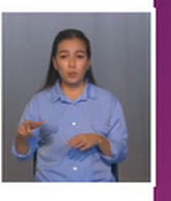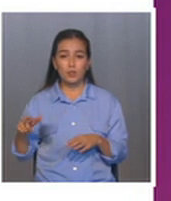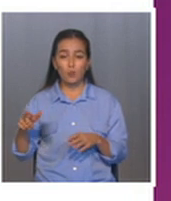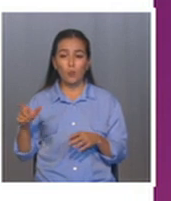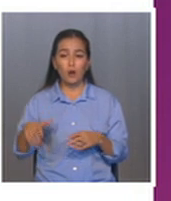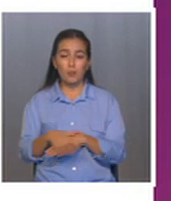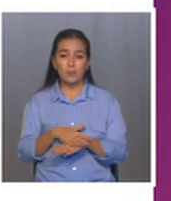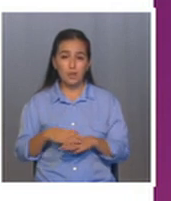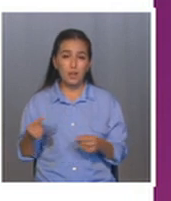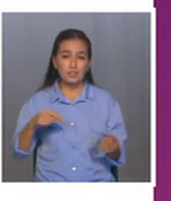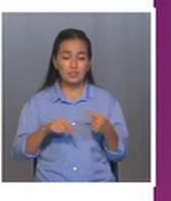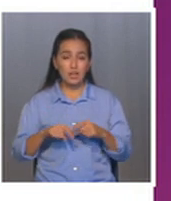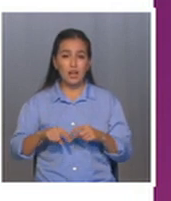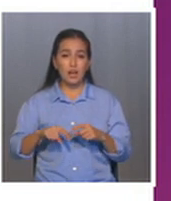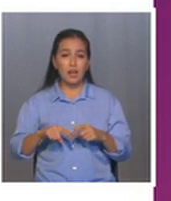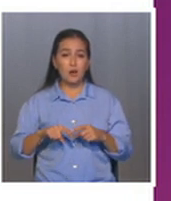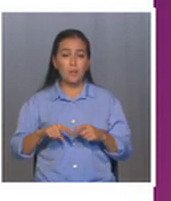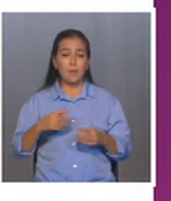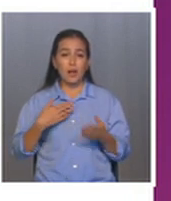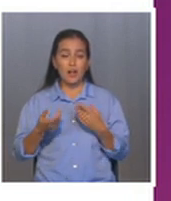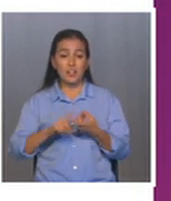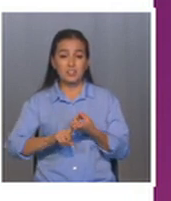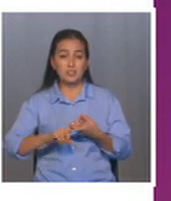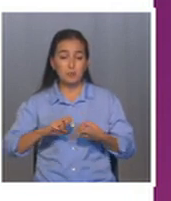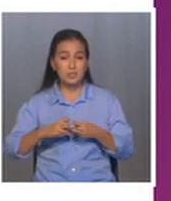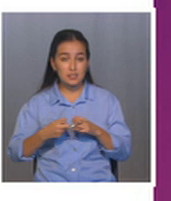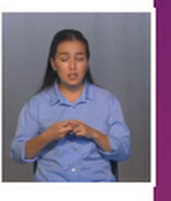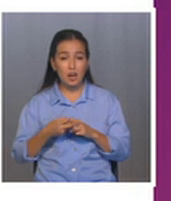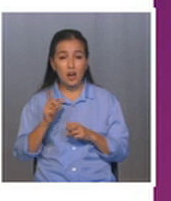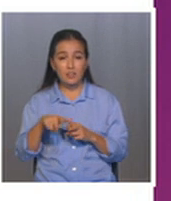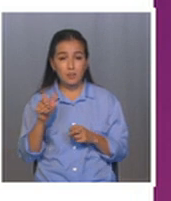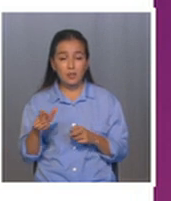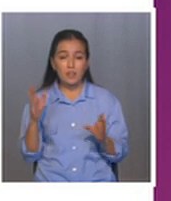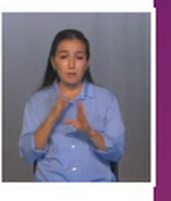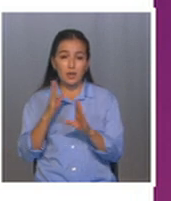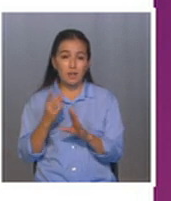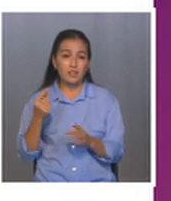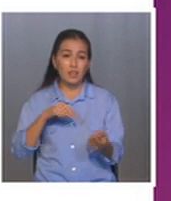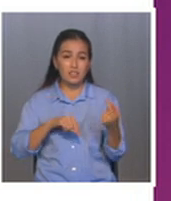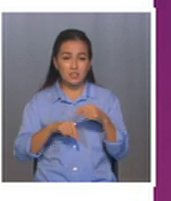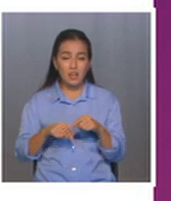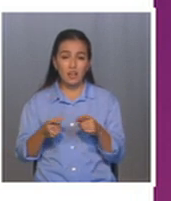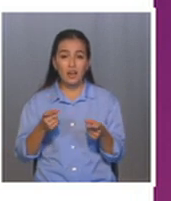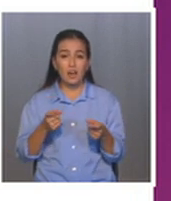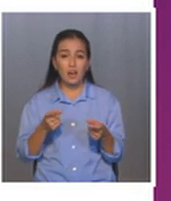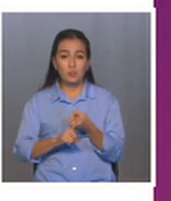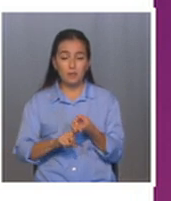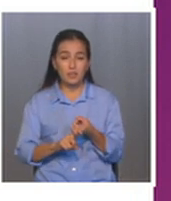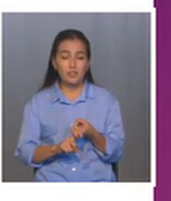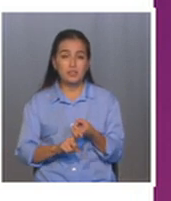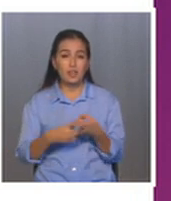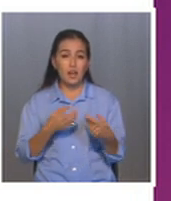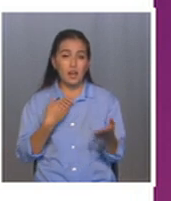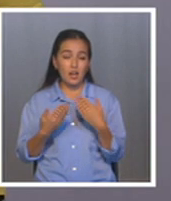өзара қарым-қатынасқа байланысты мәселелер. Үшінші, адам мен табиғат арасындағы қарым-қатынасқа байланысты